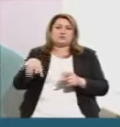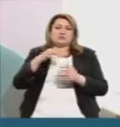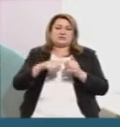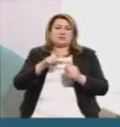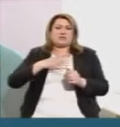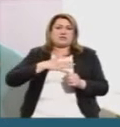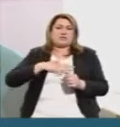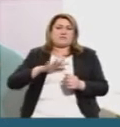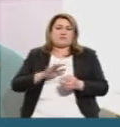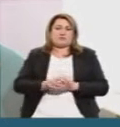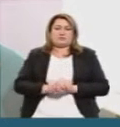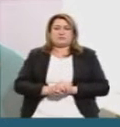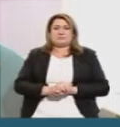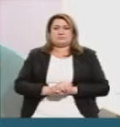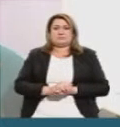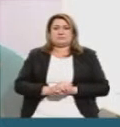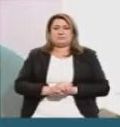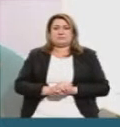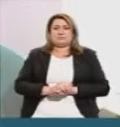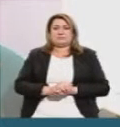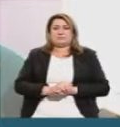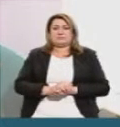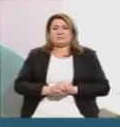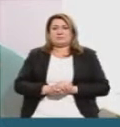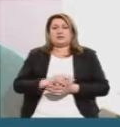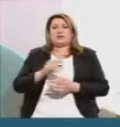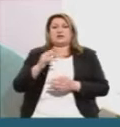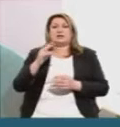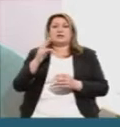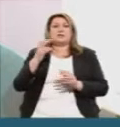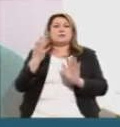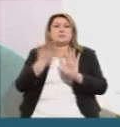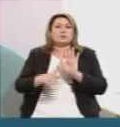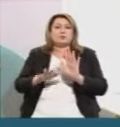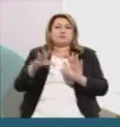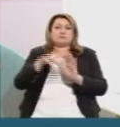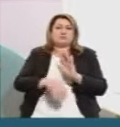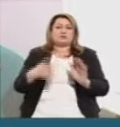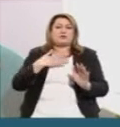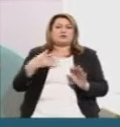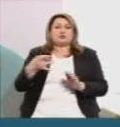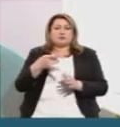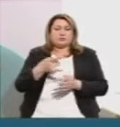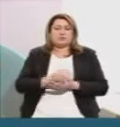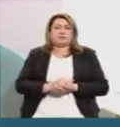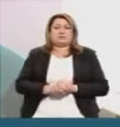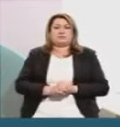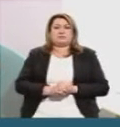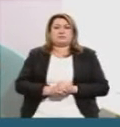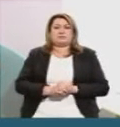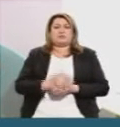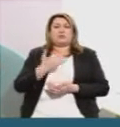среди жителей европейских стран. Не минула сия участь и нашу республику. У